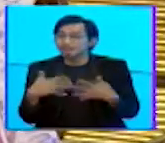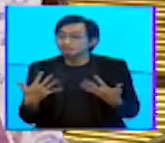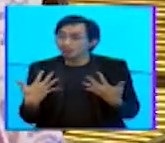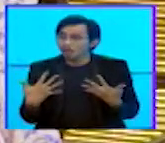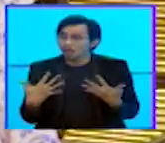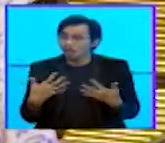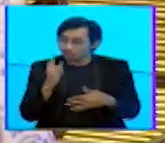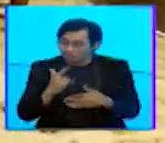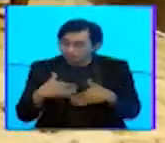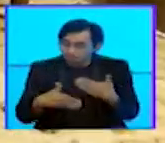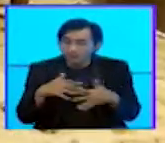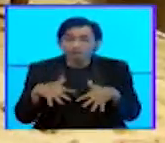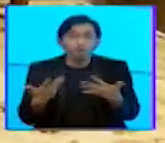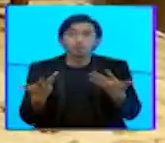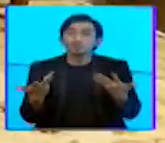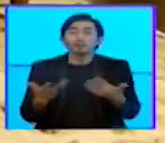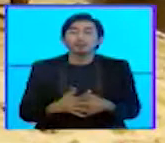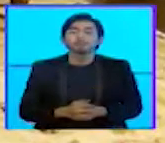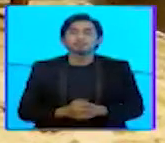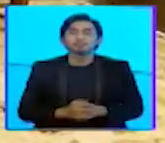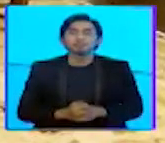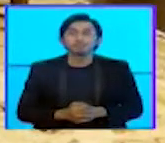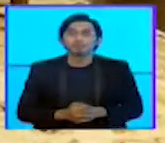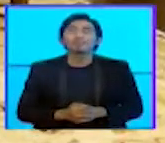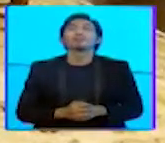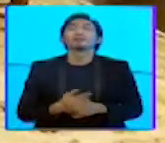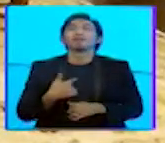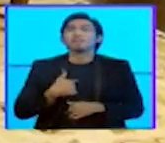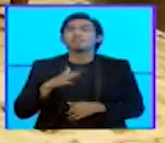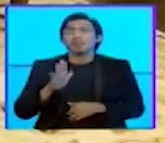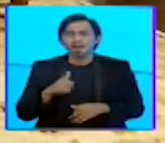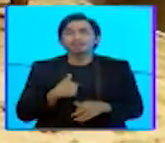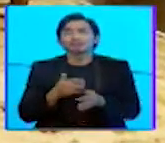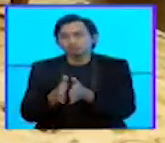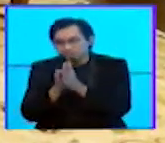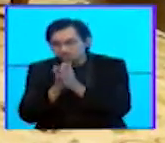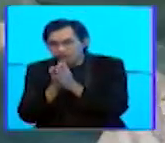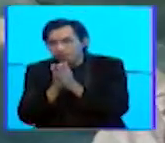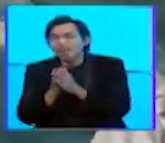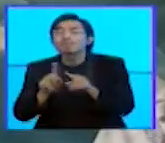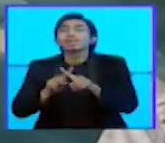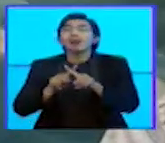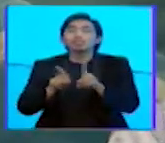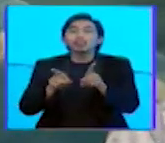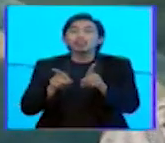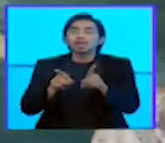sih Bang Sandi dan keluarga? Aku sih masih melakukan ya, kita walaupun kita nggak ada prosesi sungkem gitu,